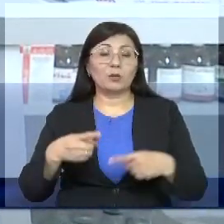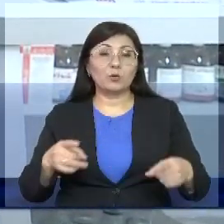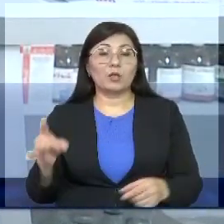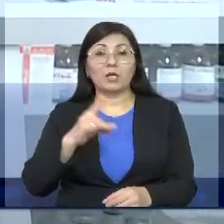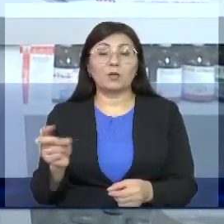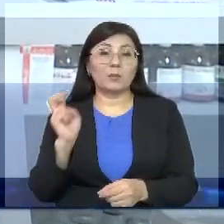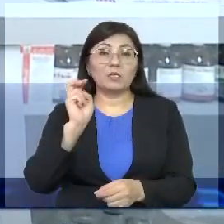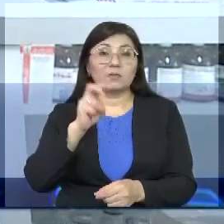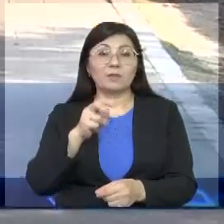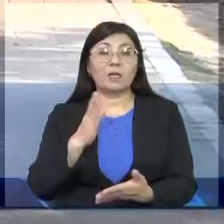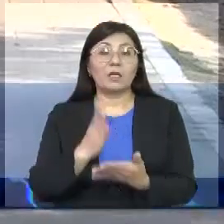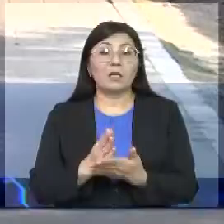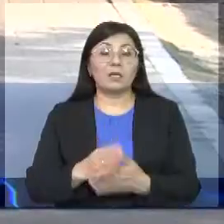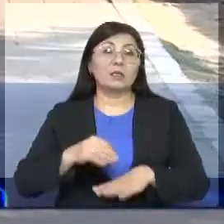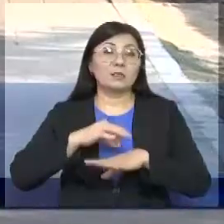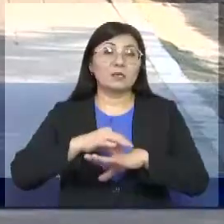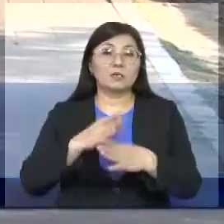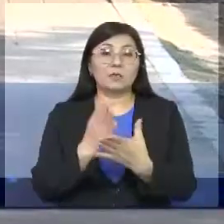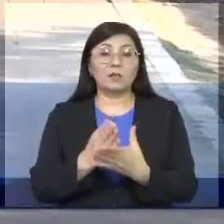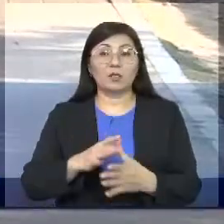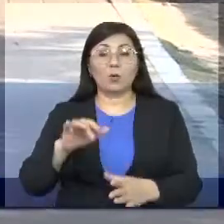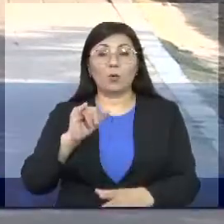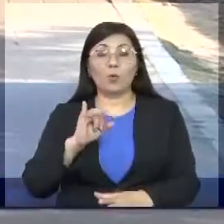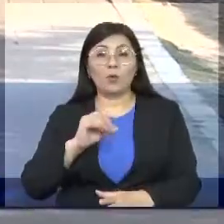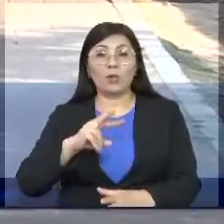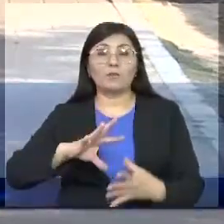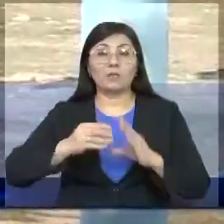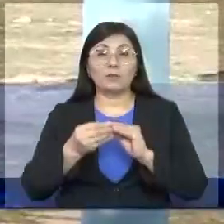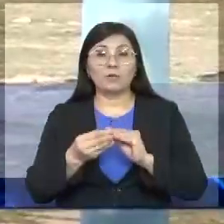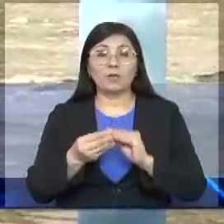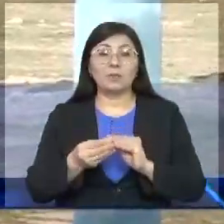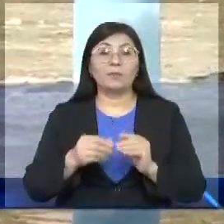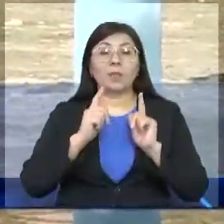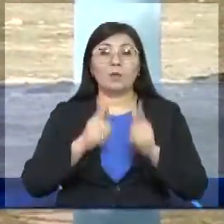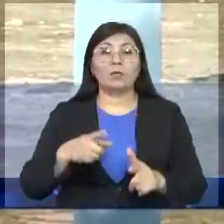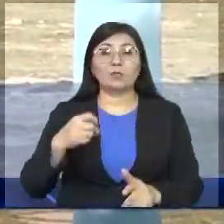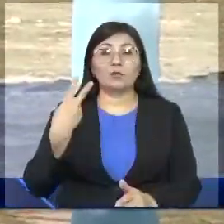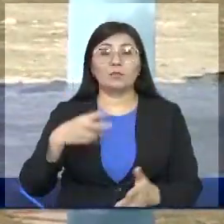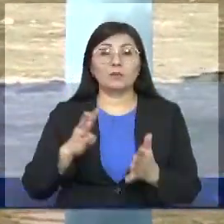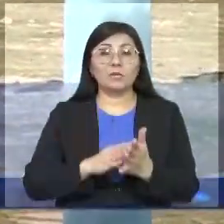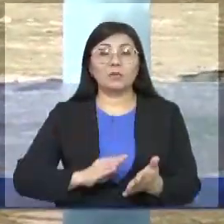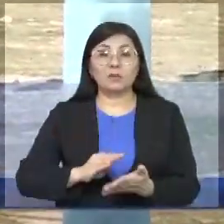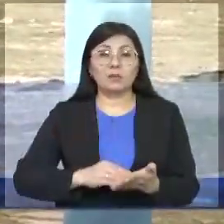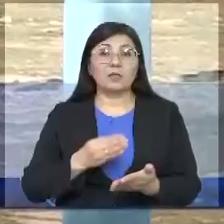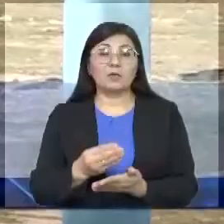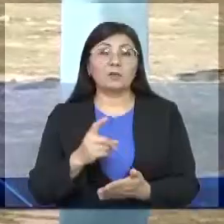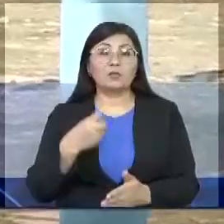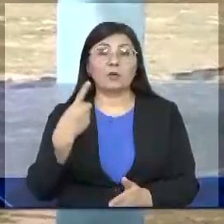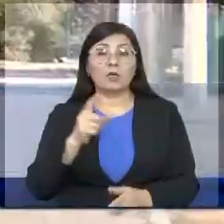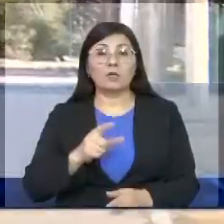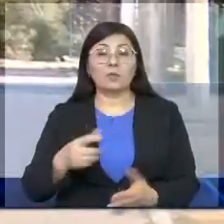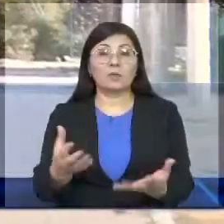на такси или по почте. К слову, всего по Уилскому району в рамках «Аула Манаты» было одобрено 129 заявок, 101 сельчанин получил